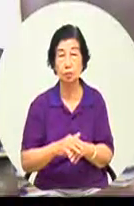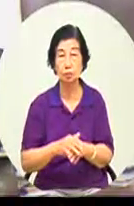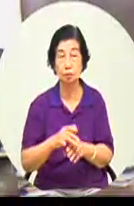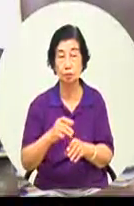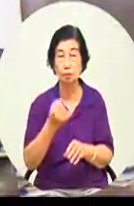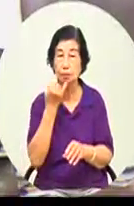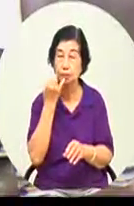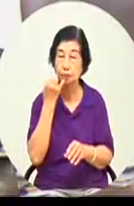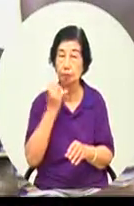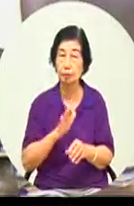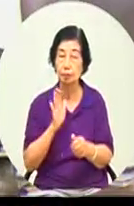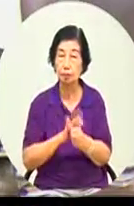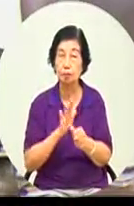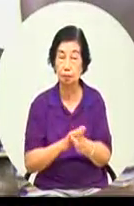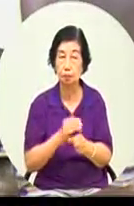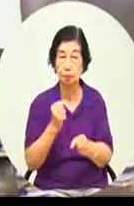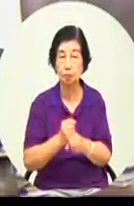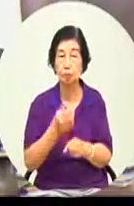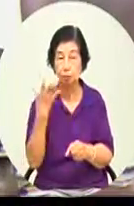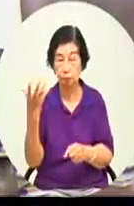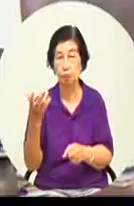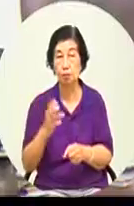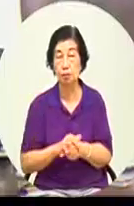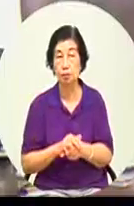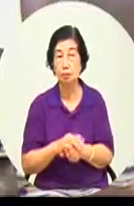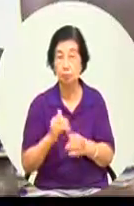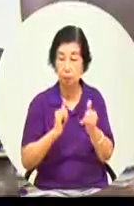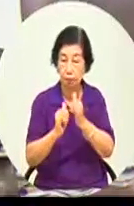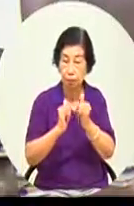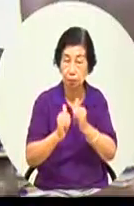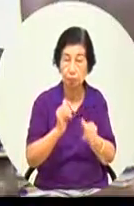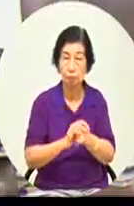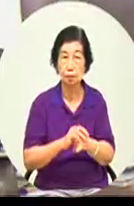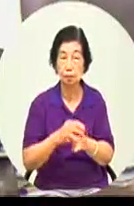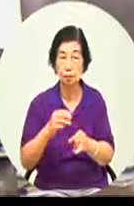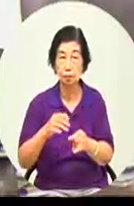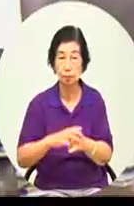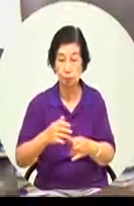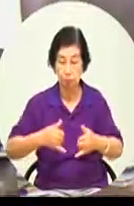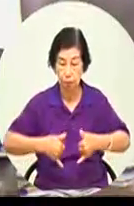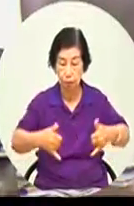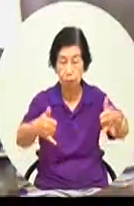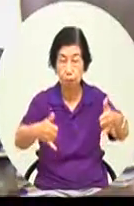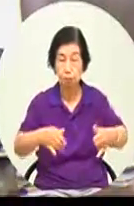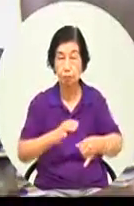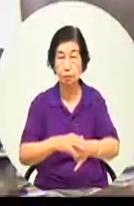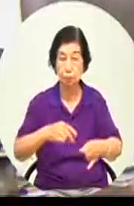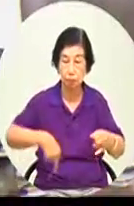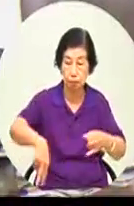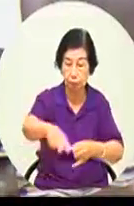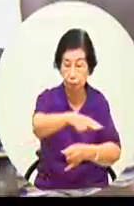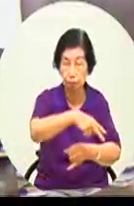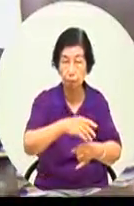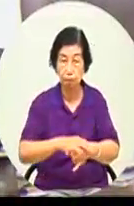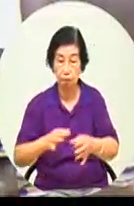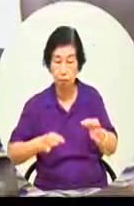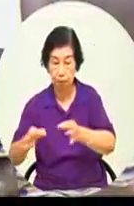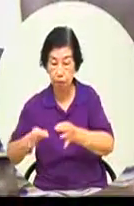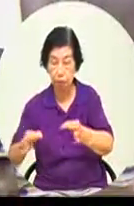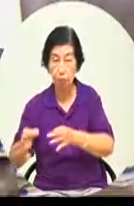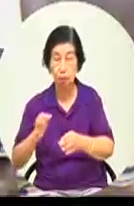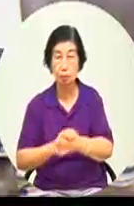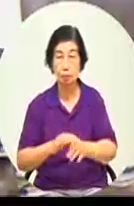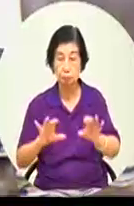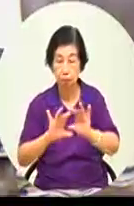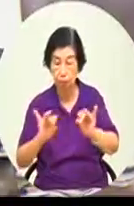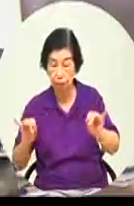有可能民众的行车的方式会有所改变，那包括商家也有可能会受到影响，然后还有包括土地